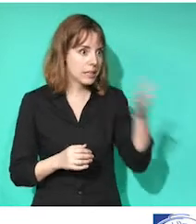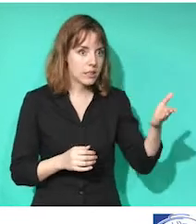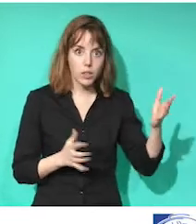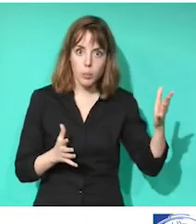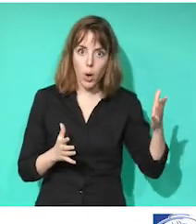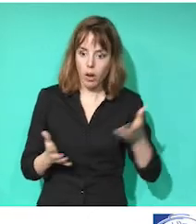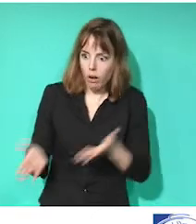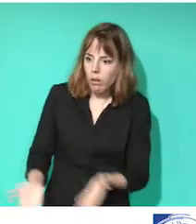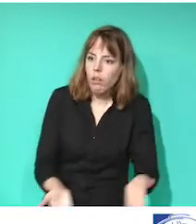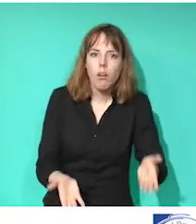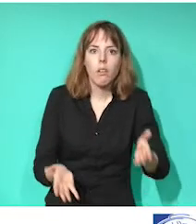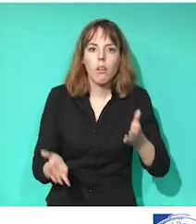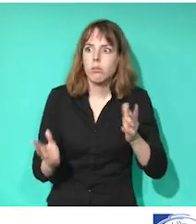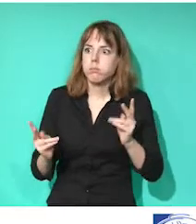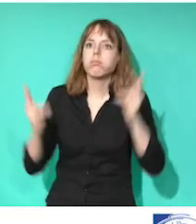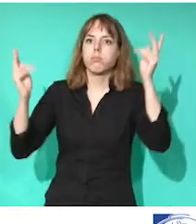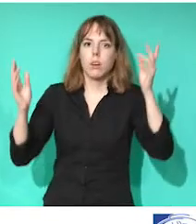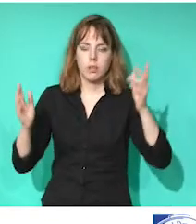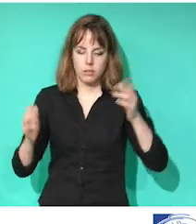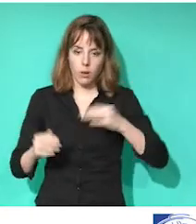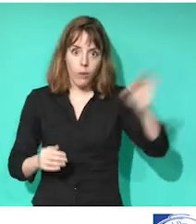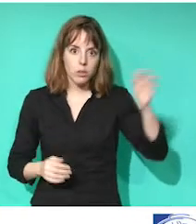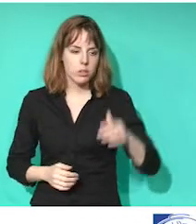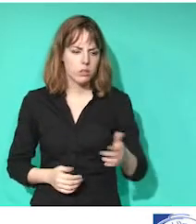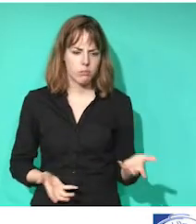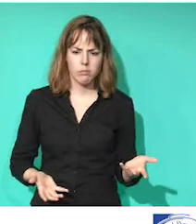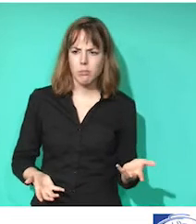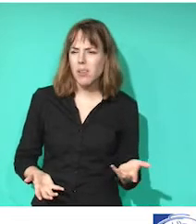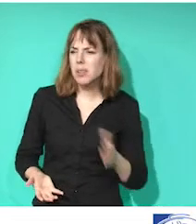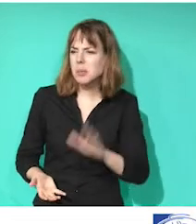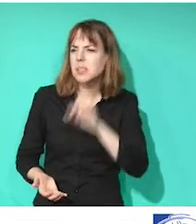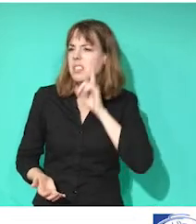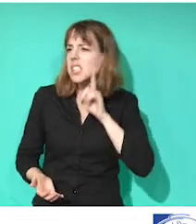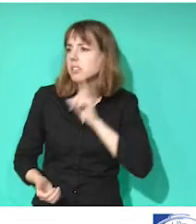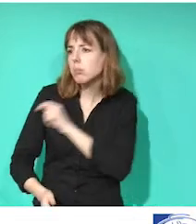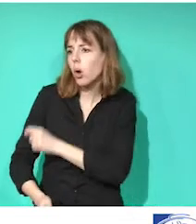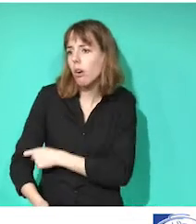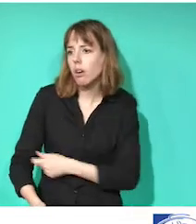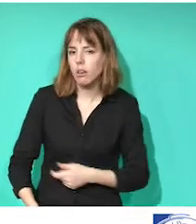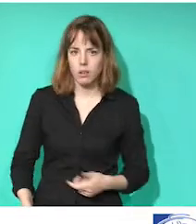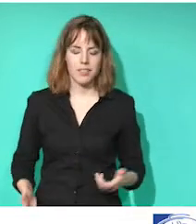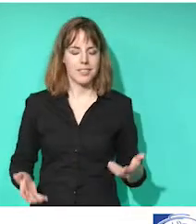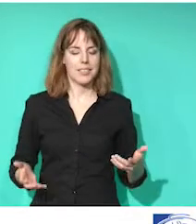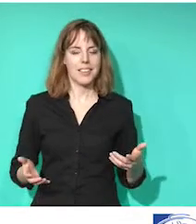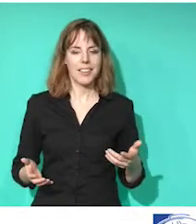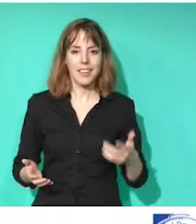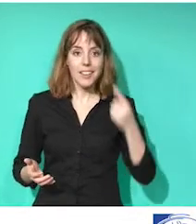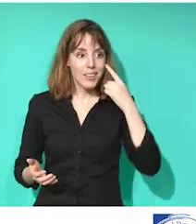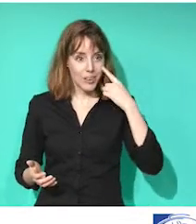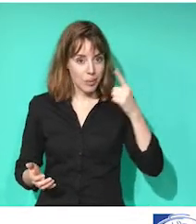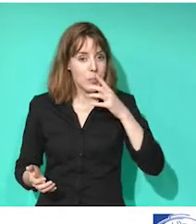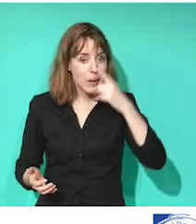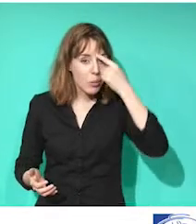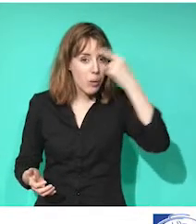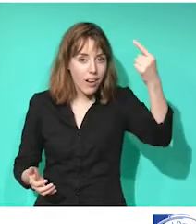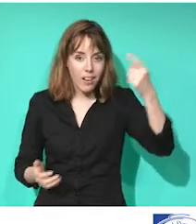rouge. En France, la seule réponse que l'on me fait, on me dit « Ah ouais, mais c'est des filles ». Ah oui, on n'imagine pas que vous puissiez arbitrer des